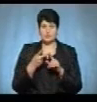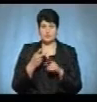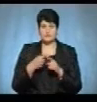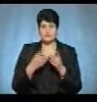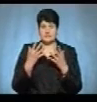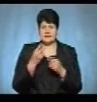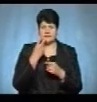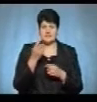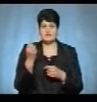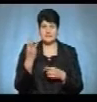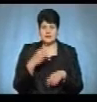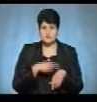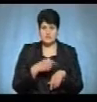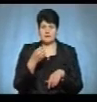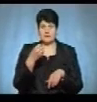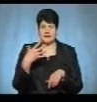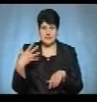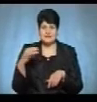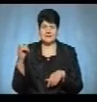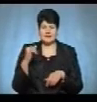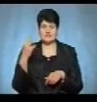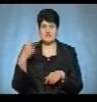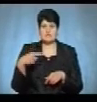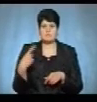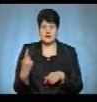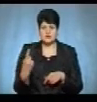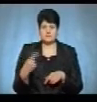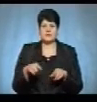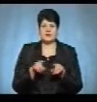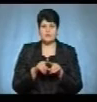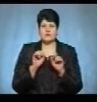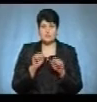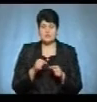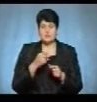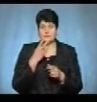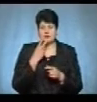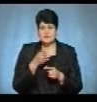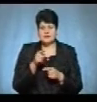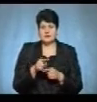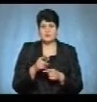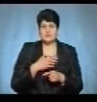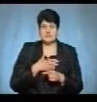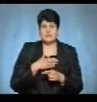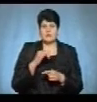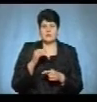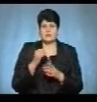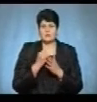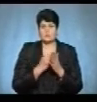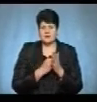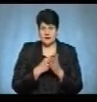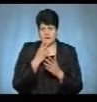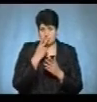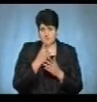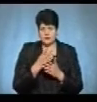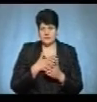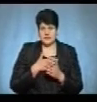о 13-й годині, 15-й і 21-й. Також ви зможете переглянути їх на нашому YouTube-каналі. Посилання ви зараз бачите